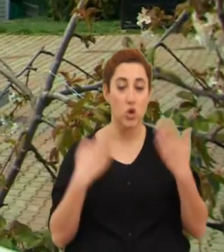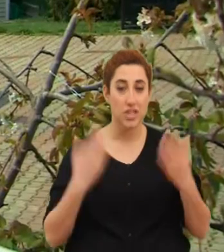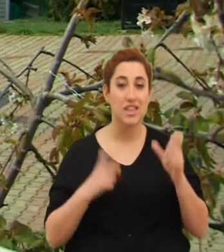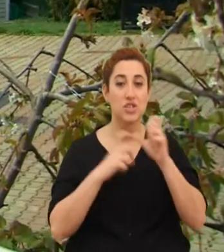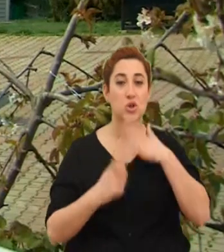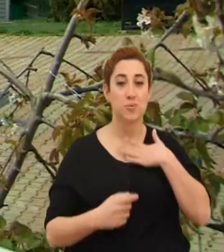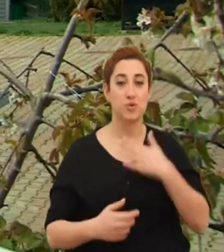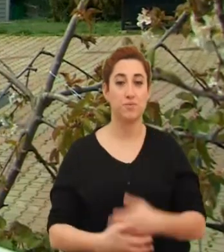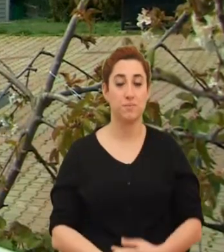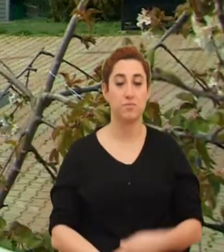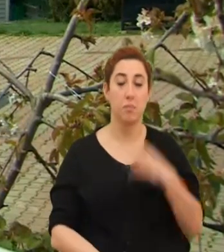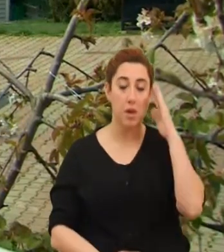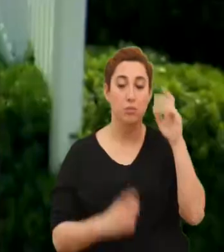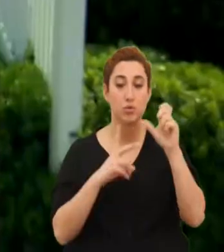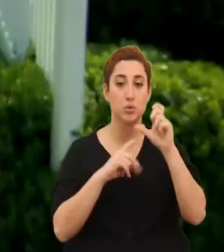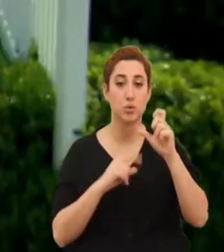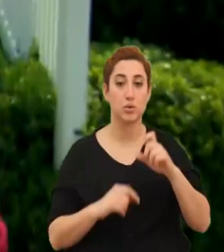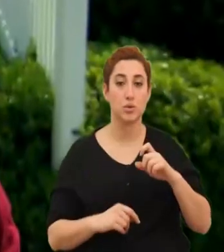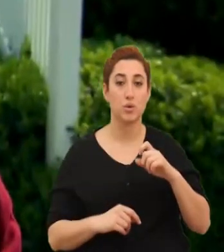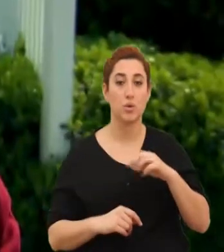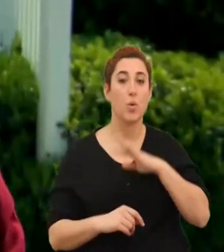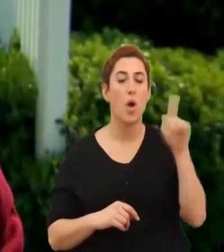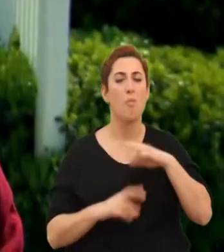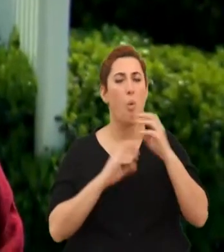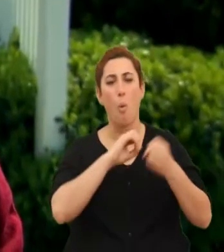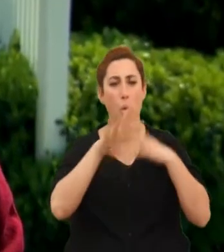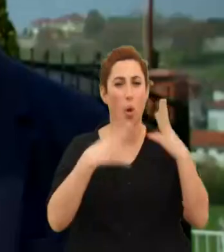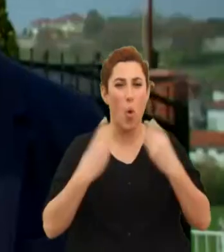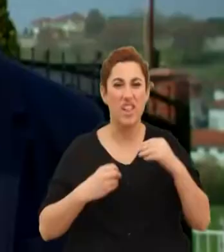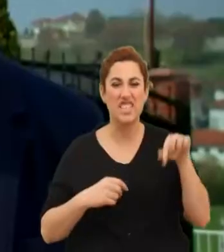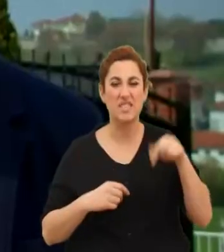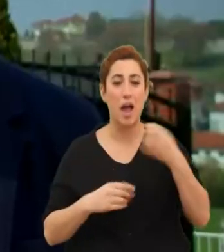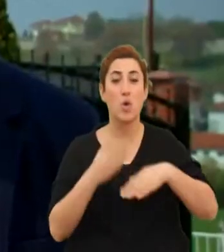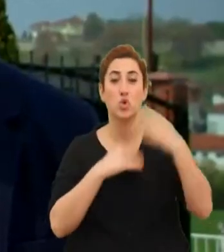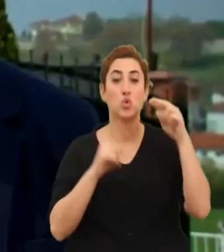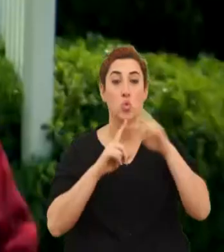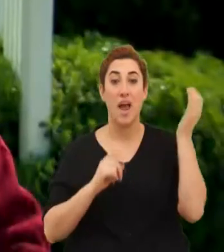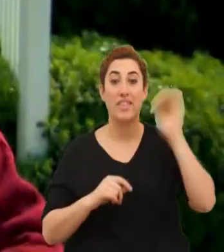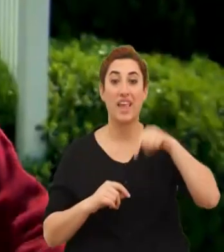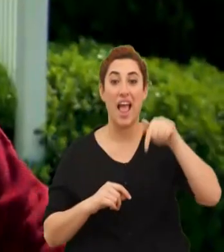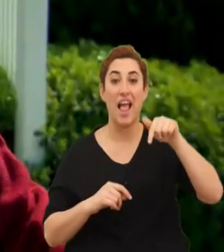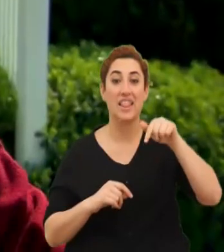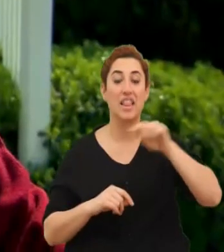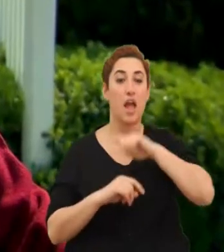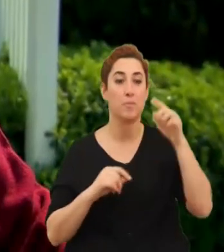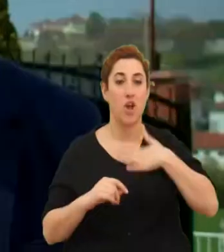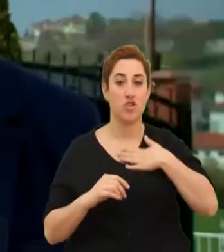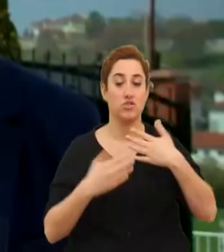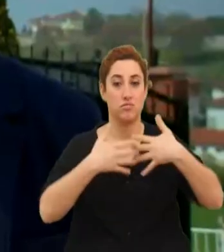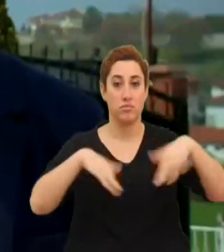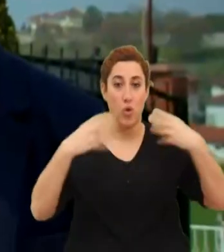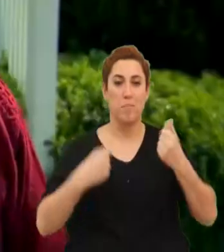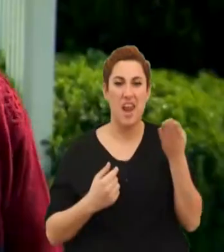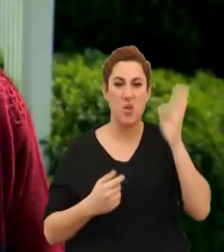Hoş geldiniz Arpçım. Hoş bulduk Şükrü. Dana'nın kuyruğu kopmak üzere. Az önce Nurhan geldi. Jürinin karşısına